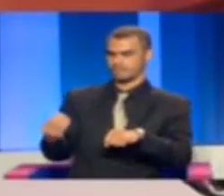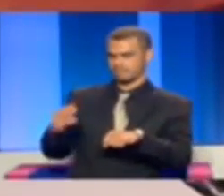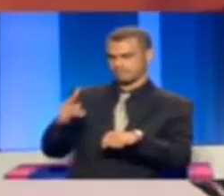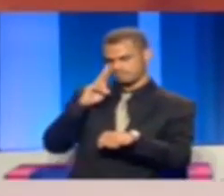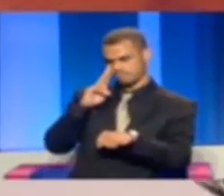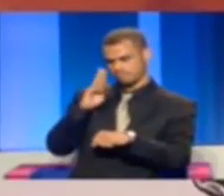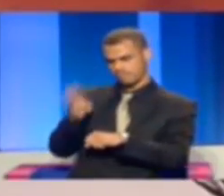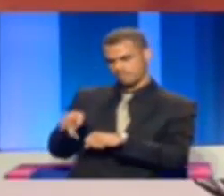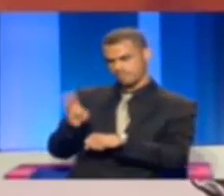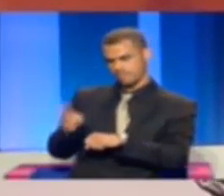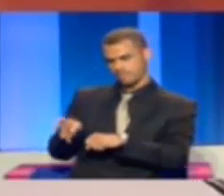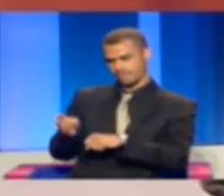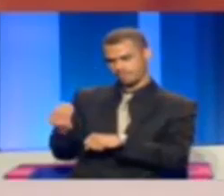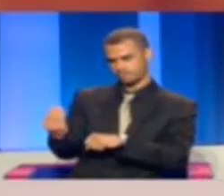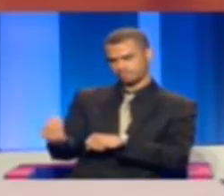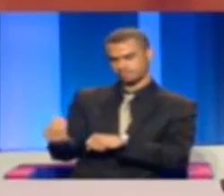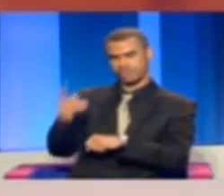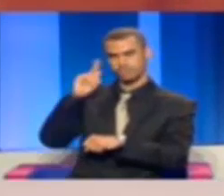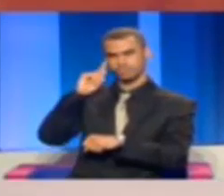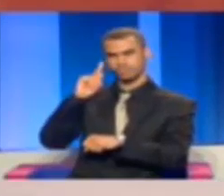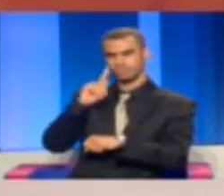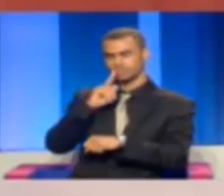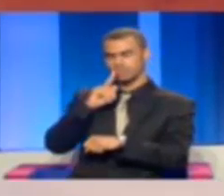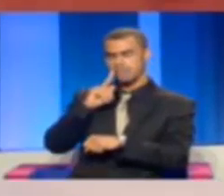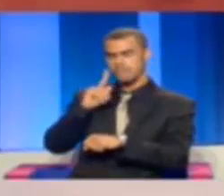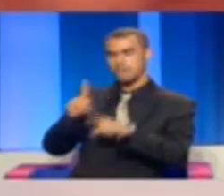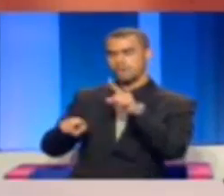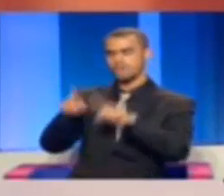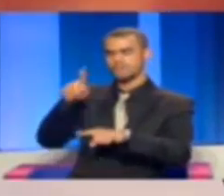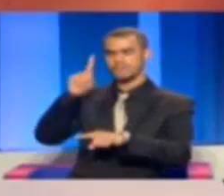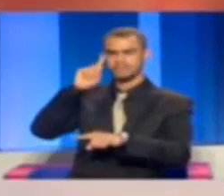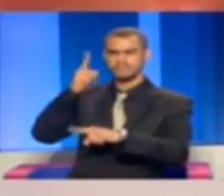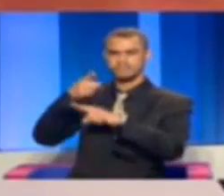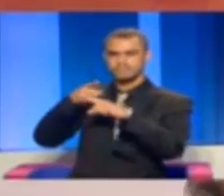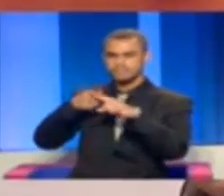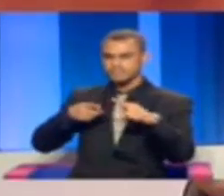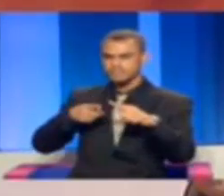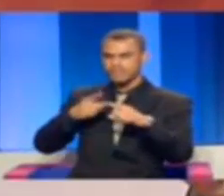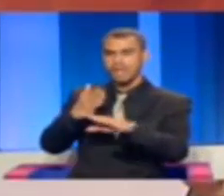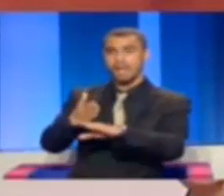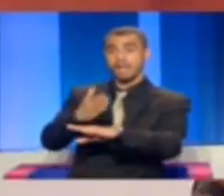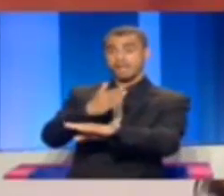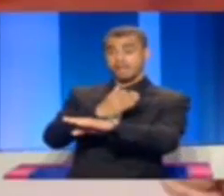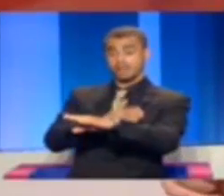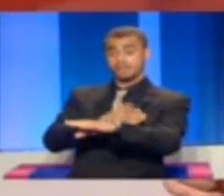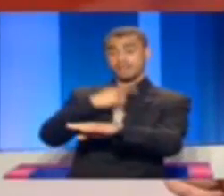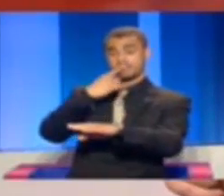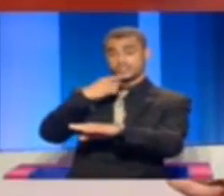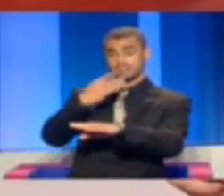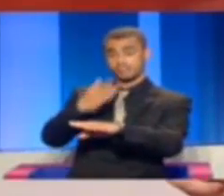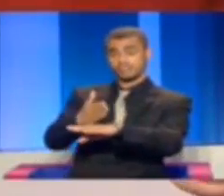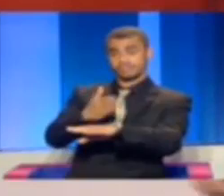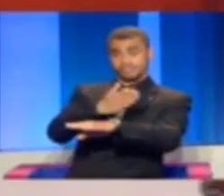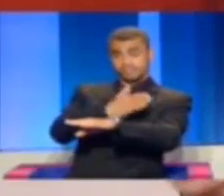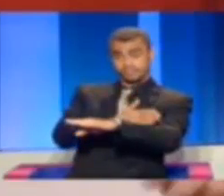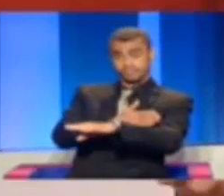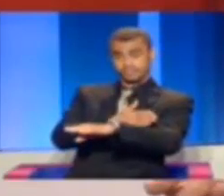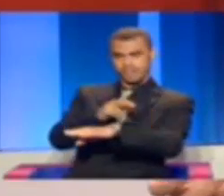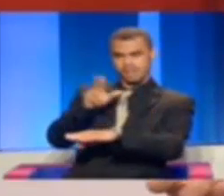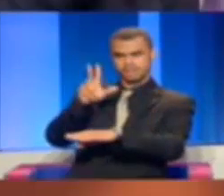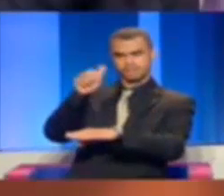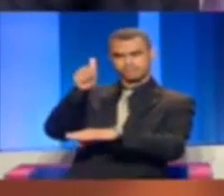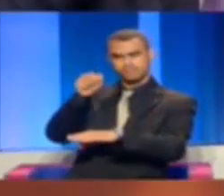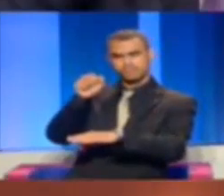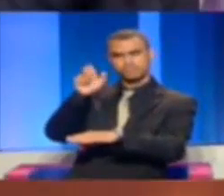لهذا يعني لهذه القدرات السمعيه المتواضعه او حتى المنعدمه ديال الاطفال ديالهم قبل ما يوصلوا لسن النطق وسن الكلام. يعني ابتداء